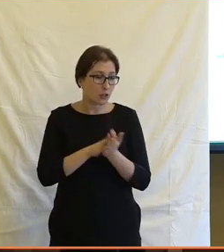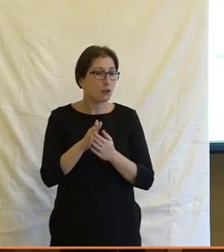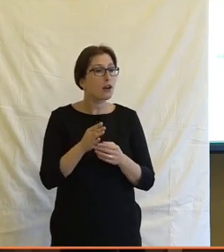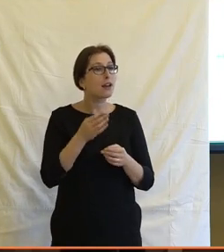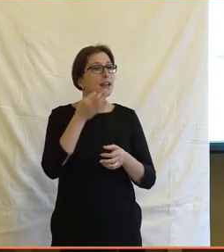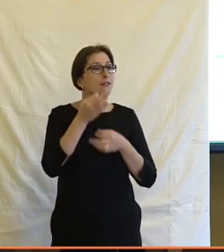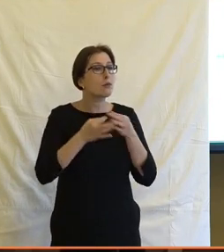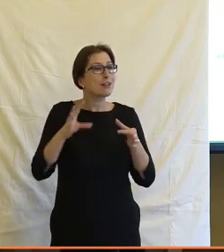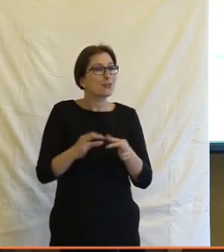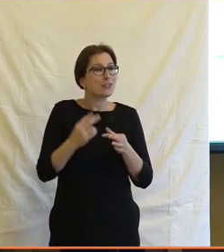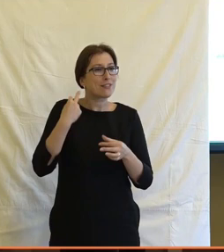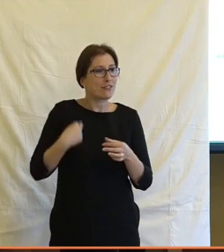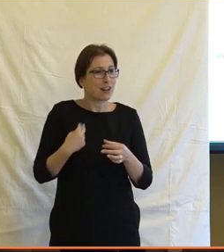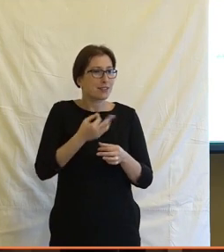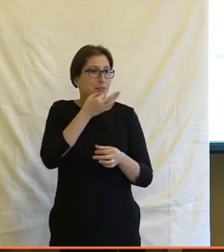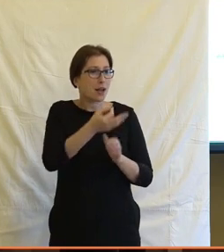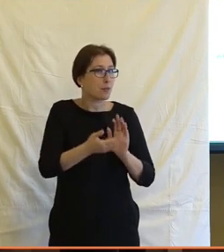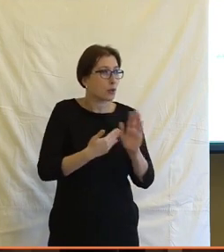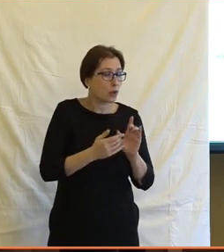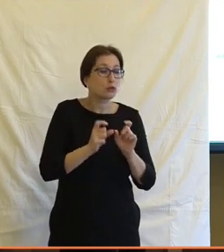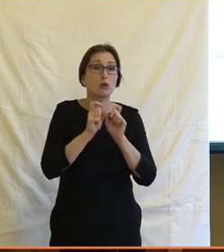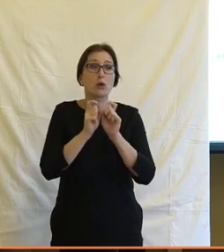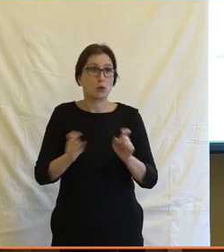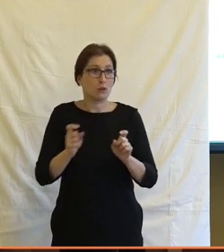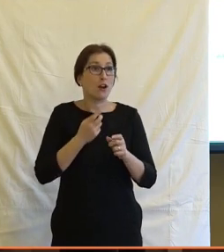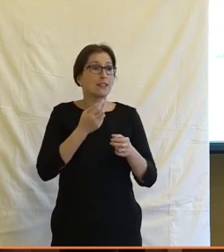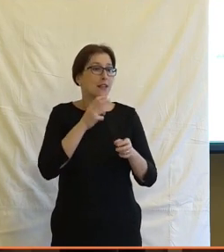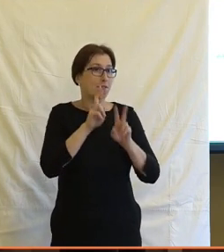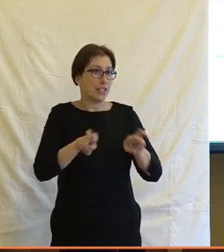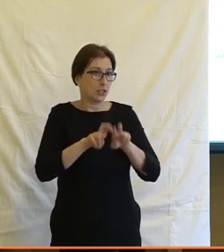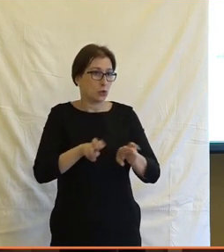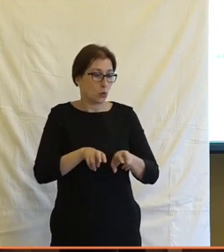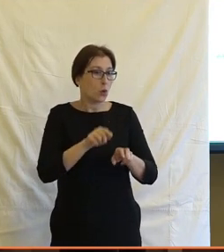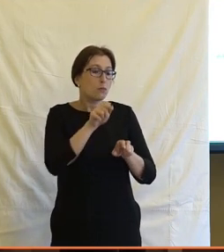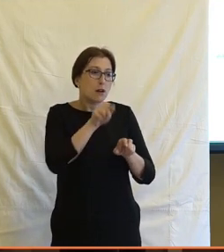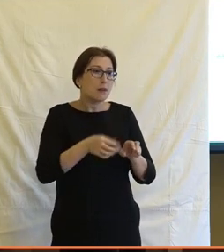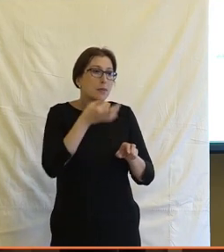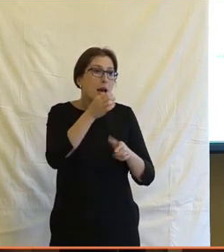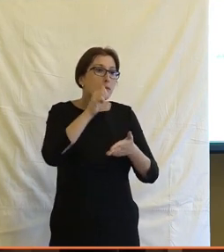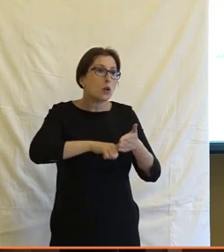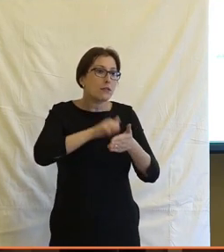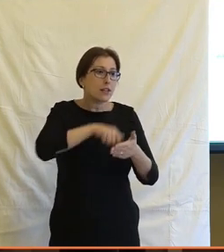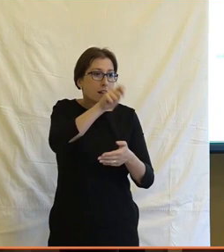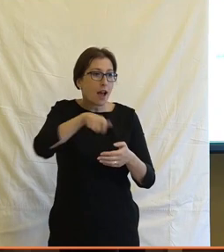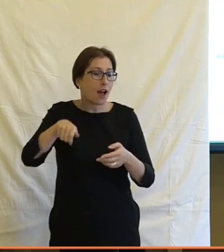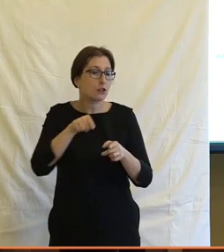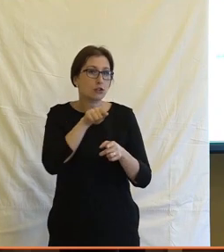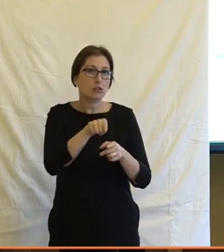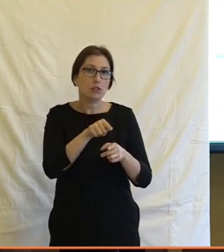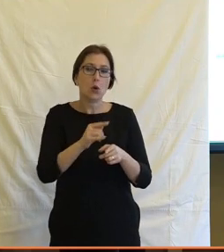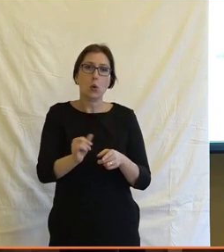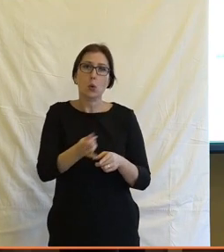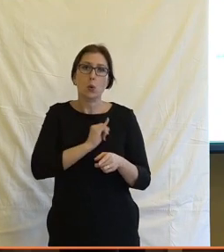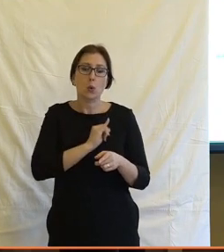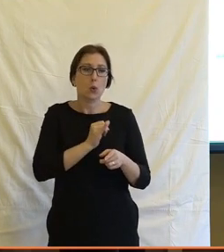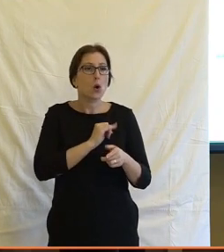zdroje ptal schválně, pak se k ním vrátíme, protože my jsme se i ve výzkumu ptali mediálních odborníků, co podle